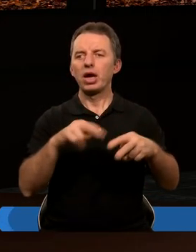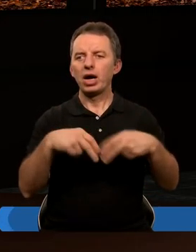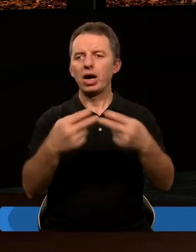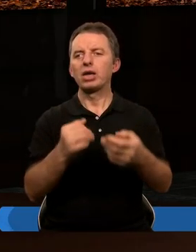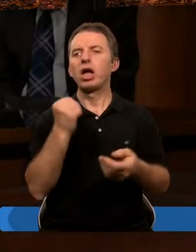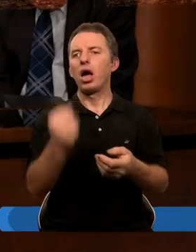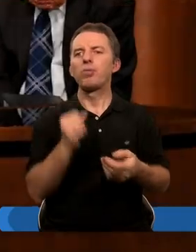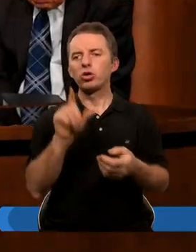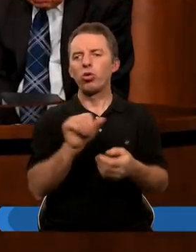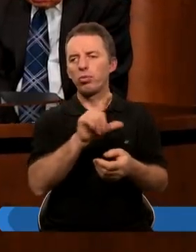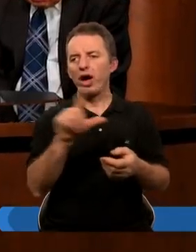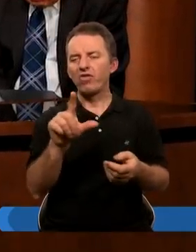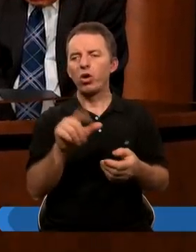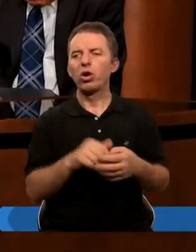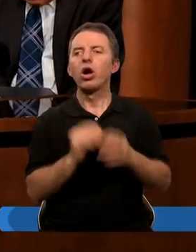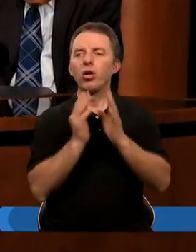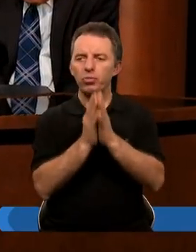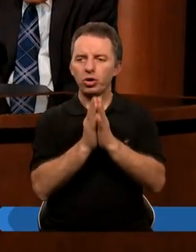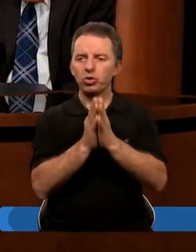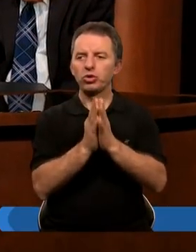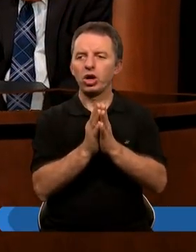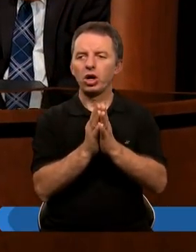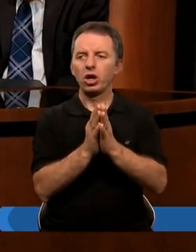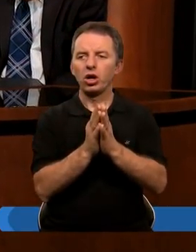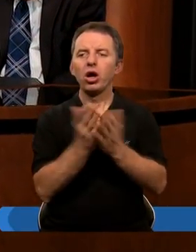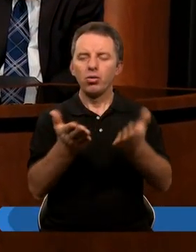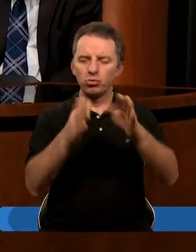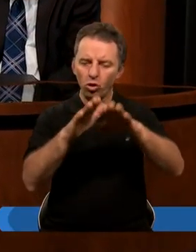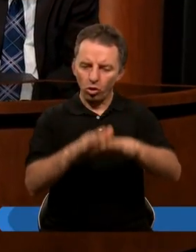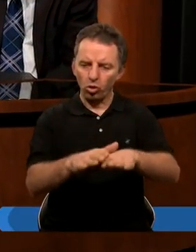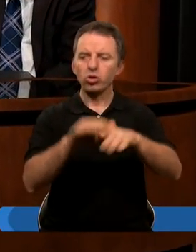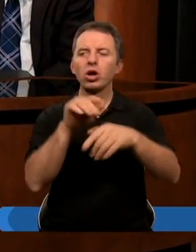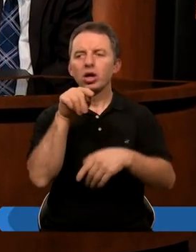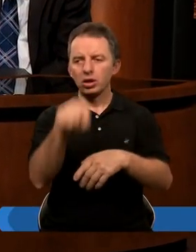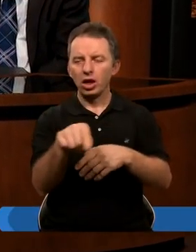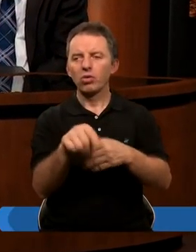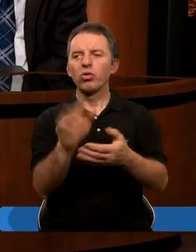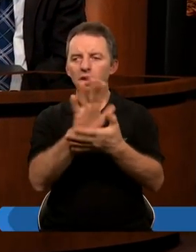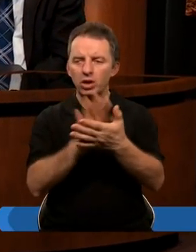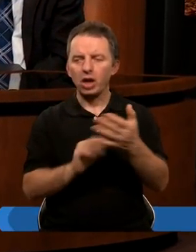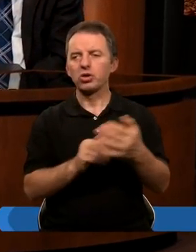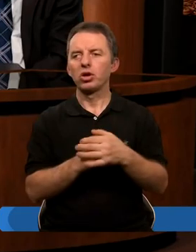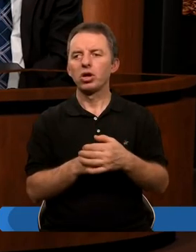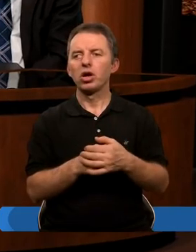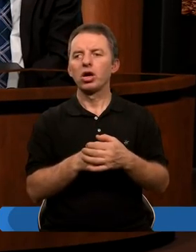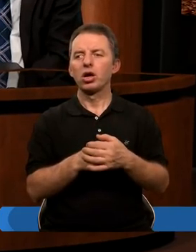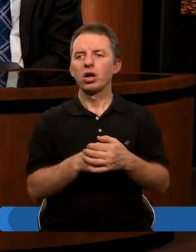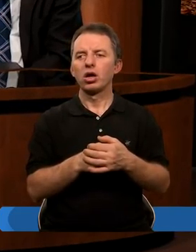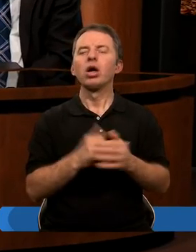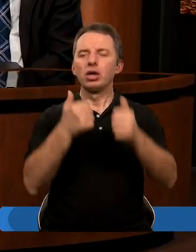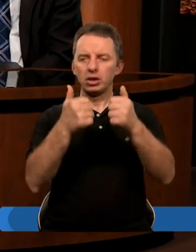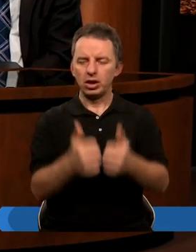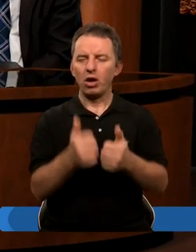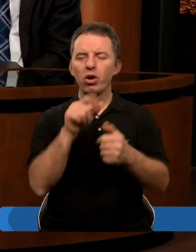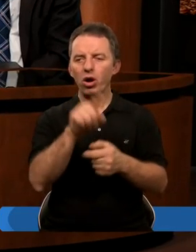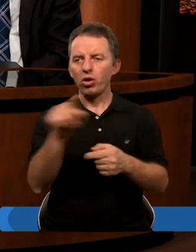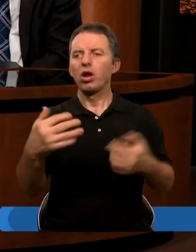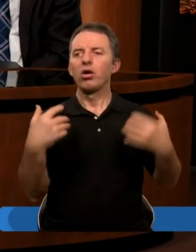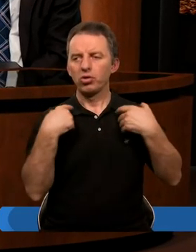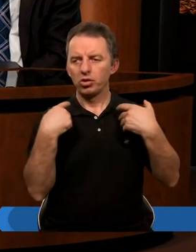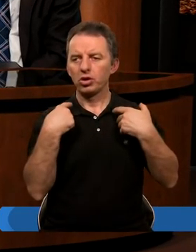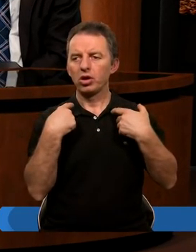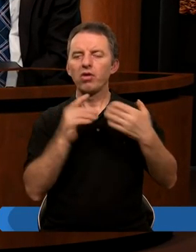apostoł Paweł. Proszę, pobłogosław tę treść, aby stała ona się